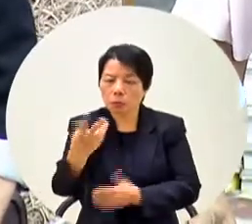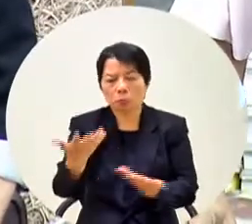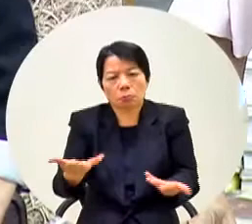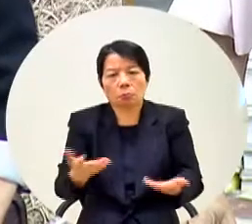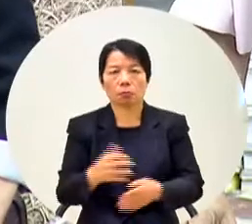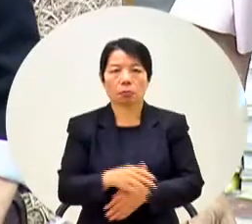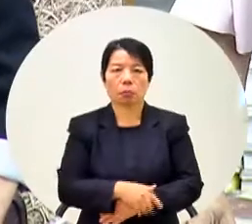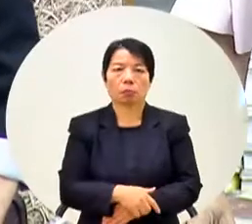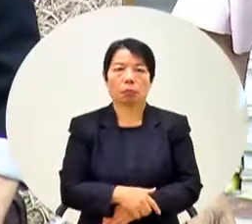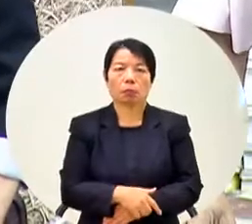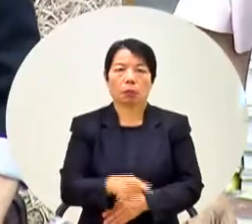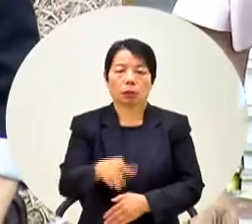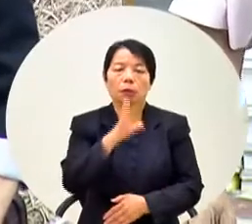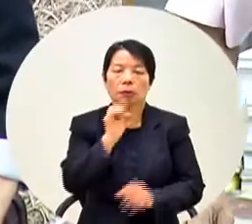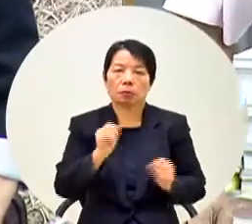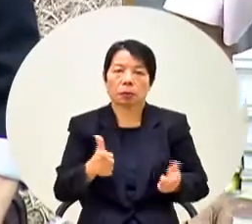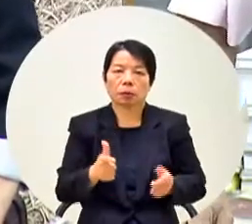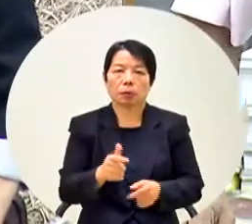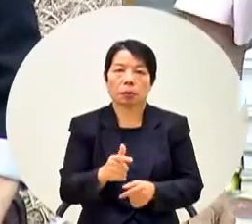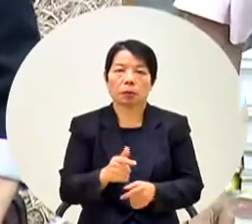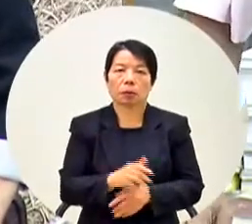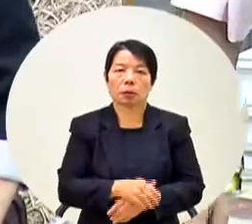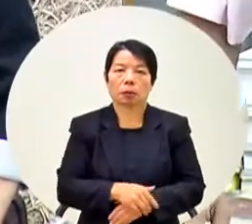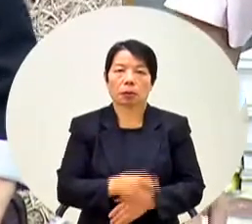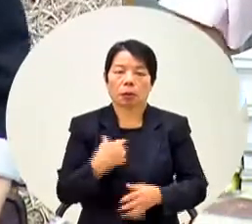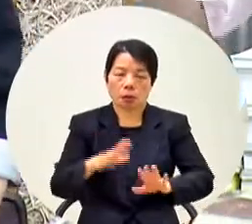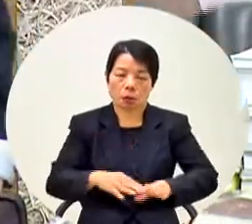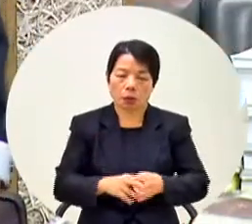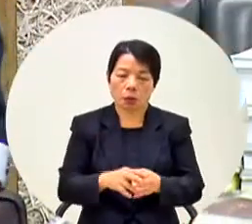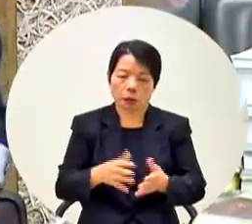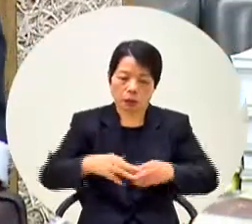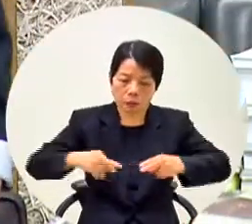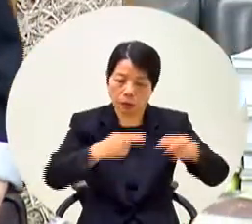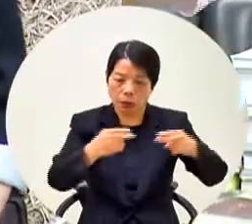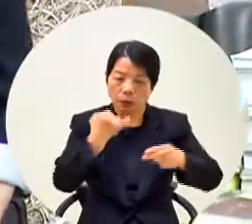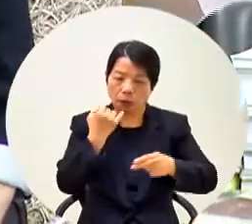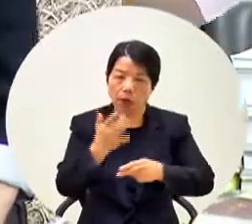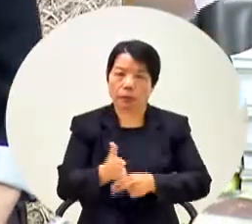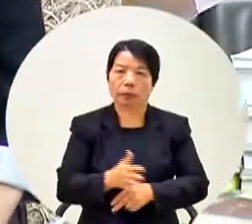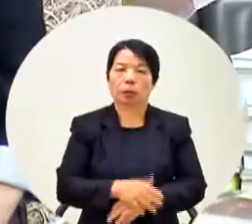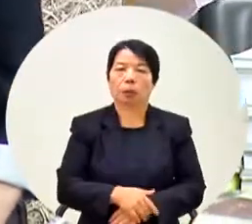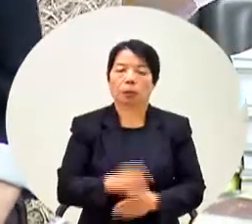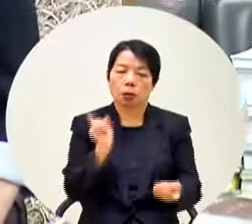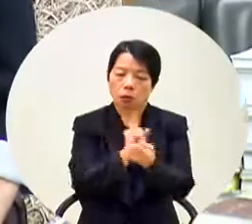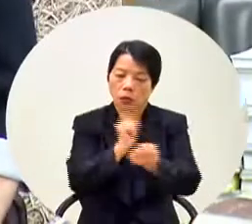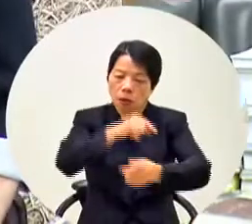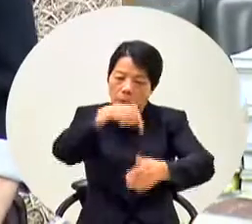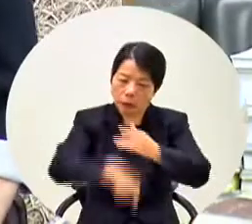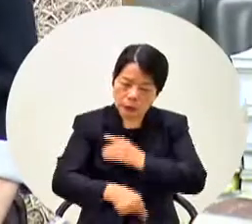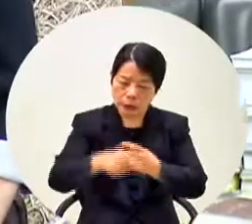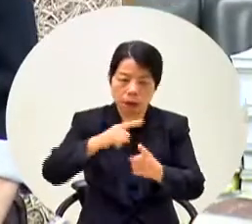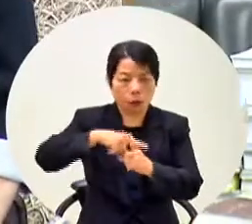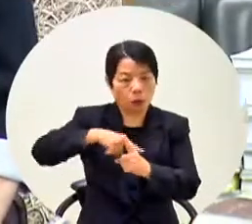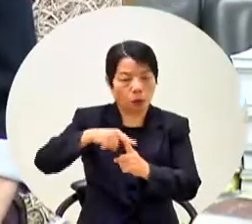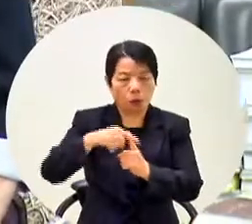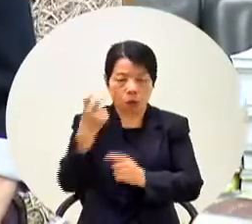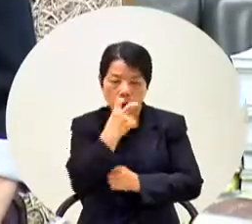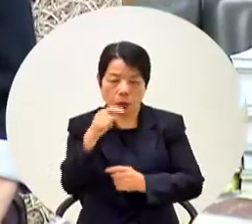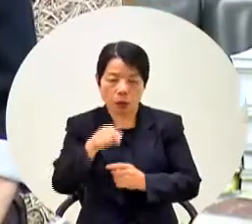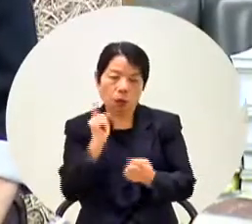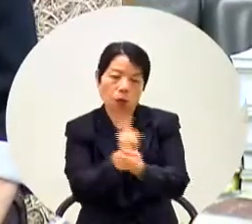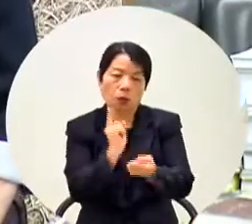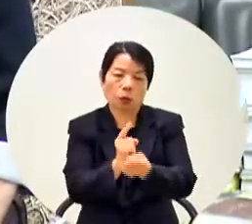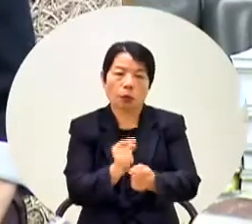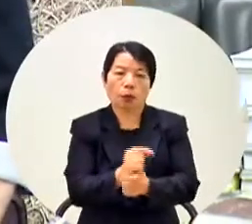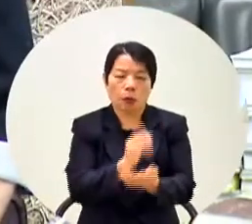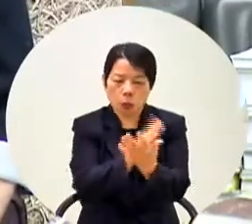黄爷，这个是不是以后让我们可以来进一步的改善？ 我跟你讲，深度查核、功能检测， 对，